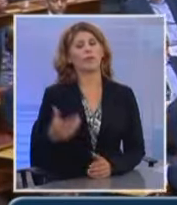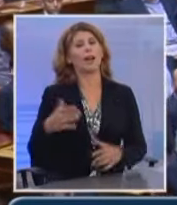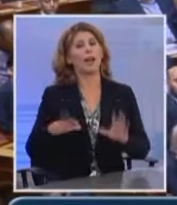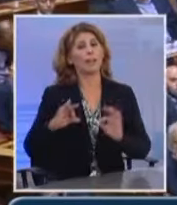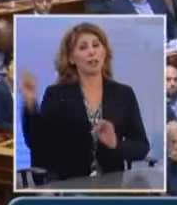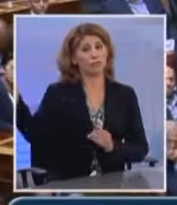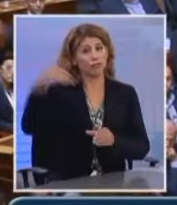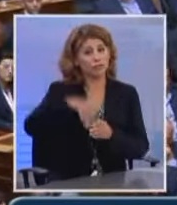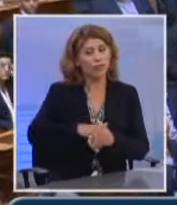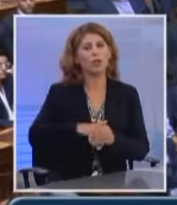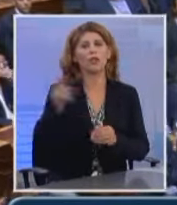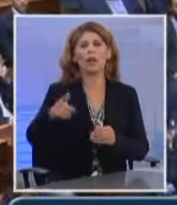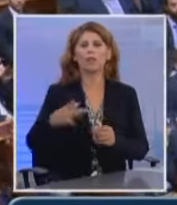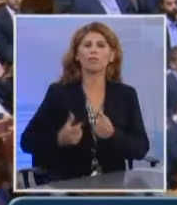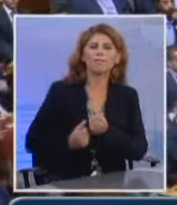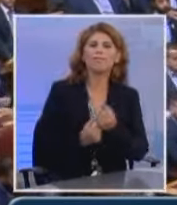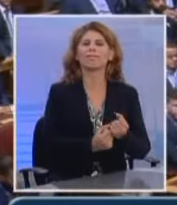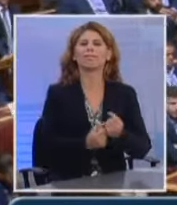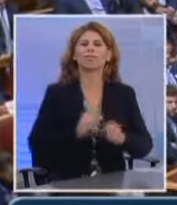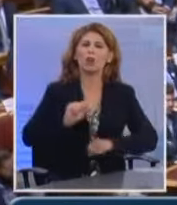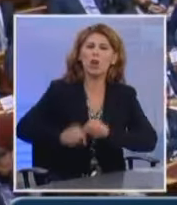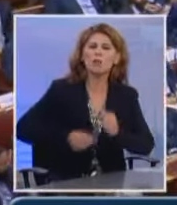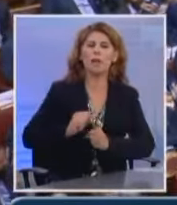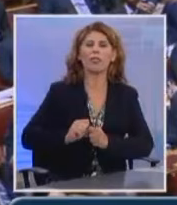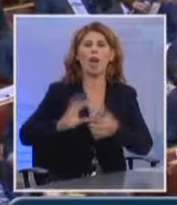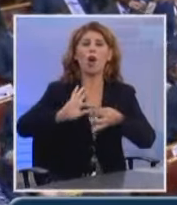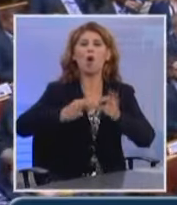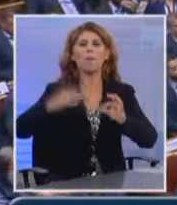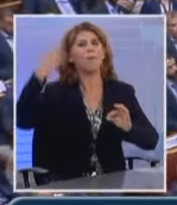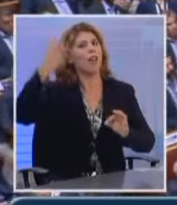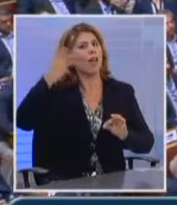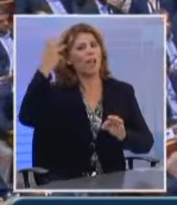κρατηθεί η παράδοση και οι αξίες του Ολυμπιακού Πνεύματος μέσα